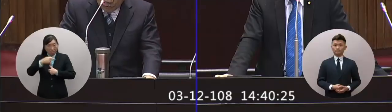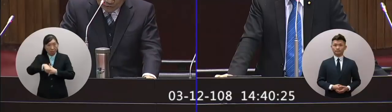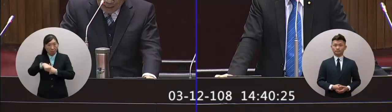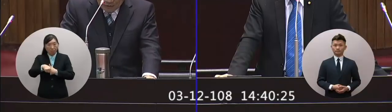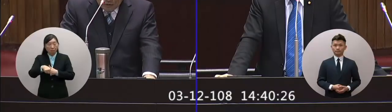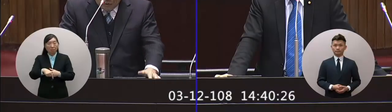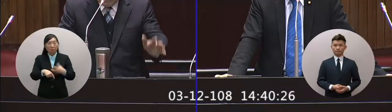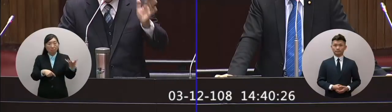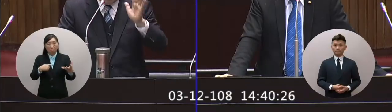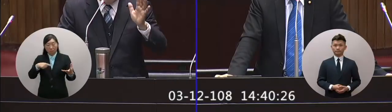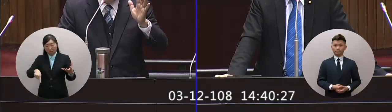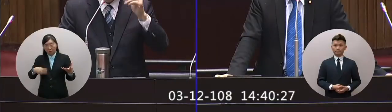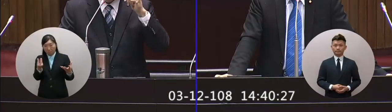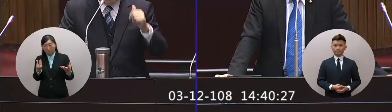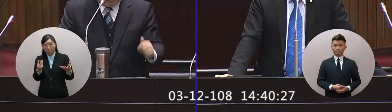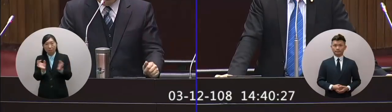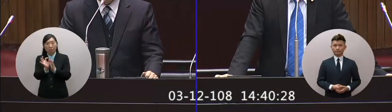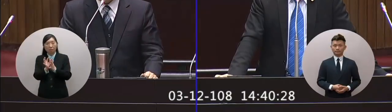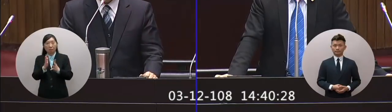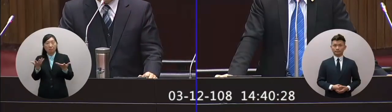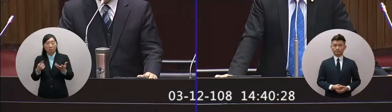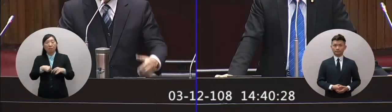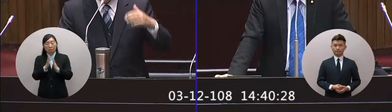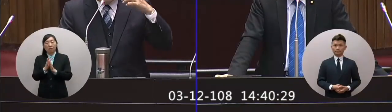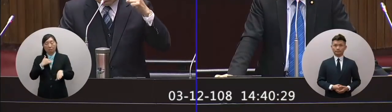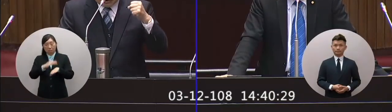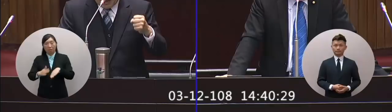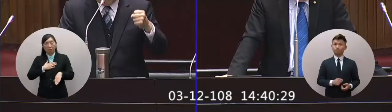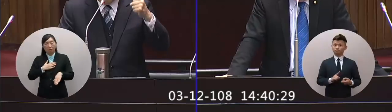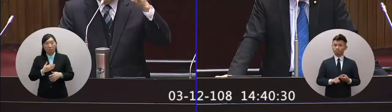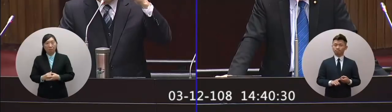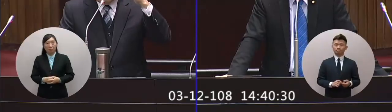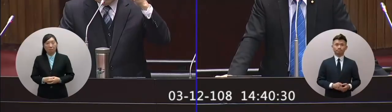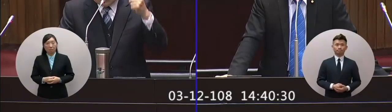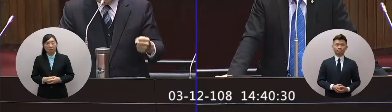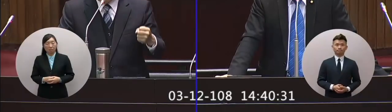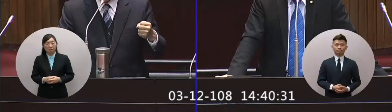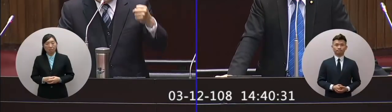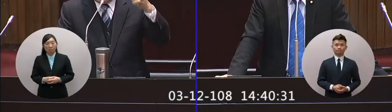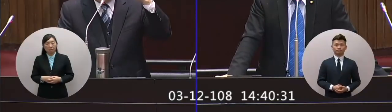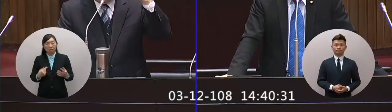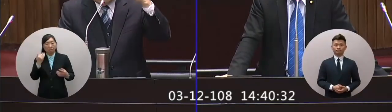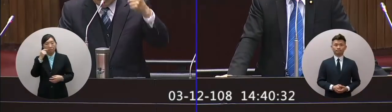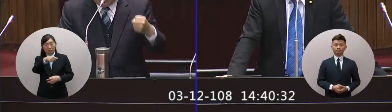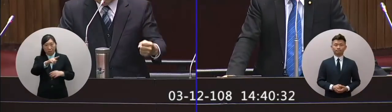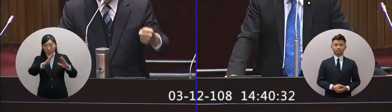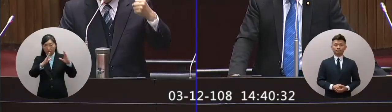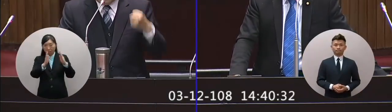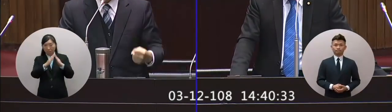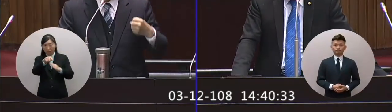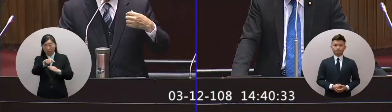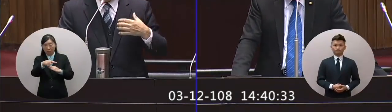再小的国家，我们都会知道。 对， 只要这个国家